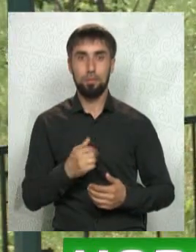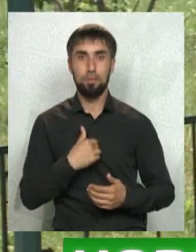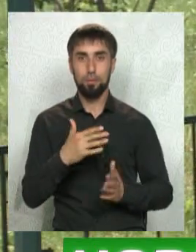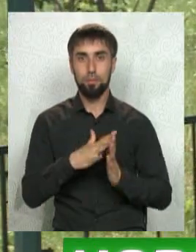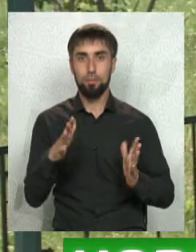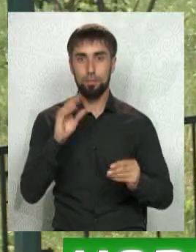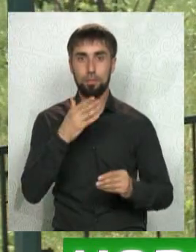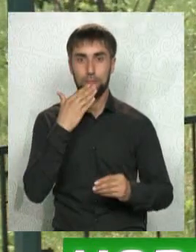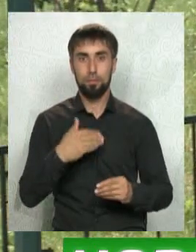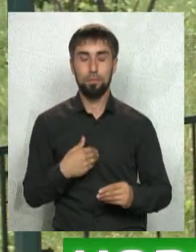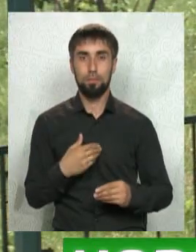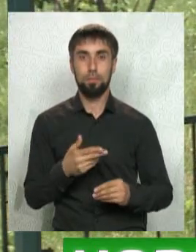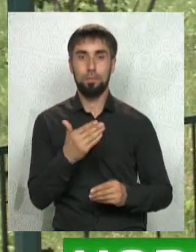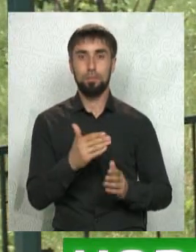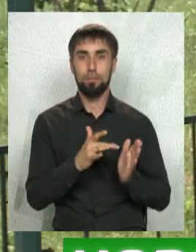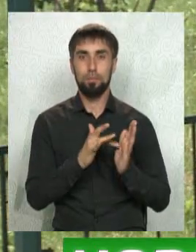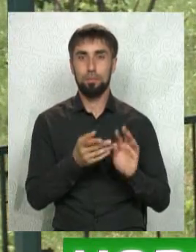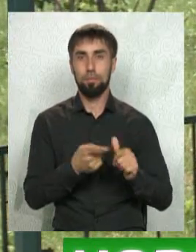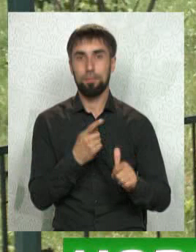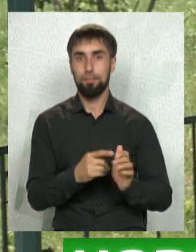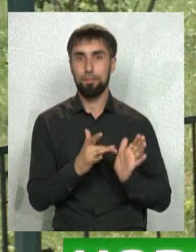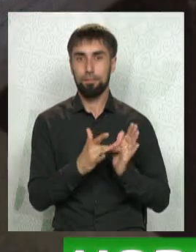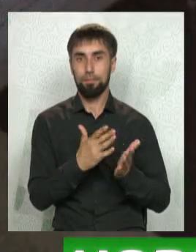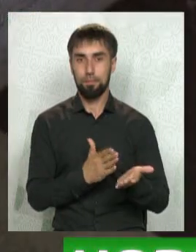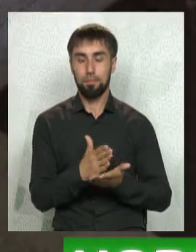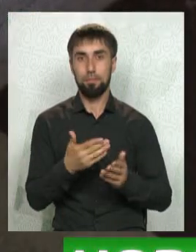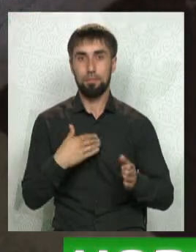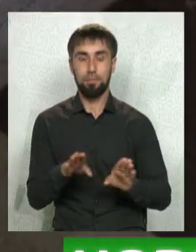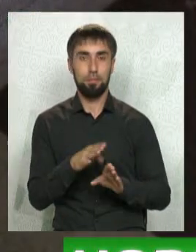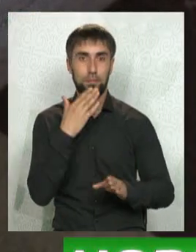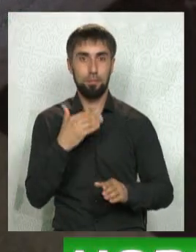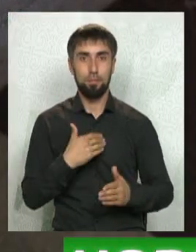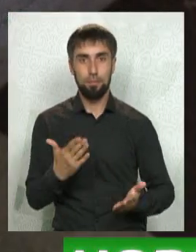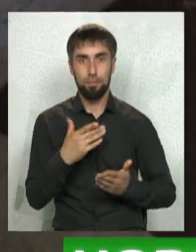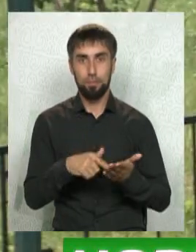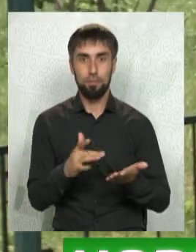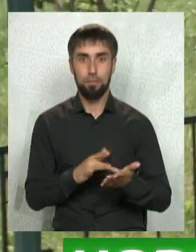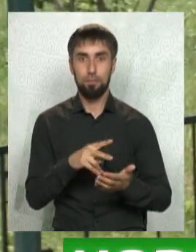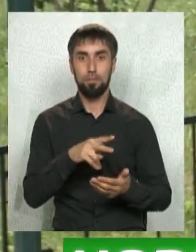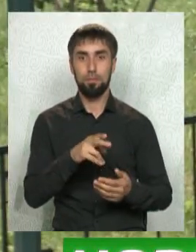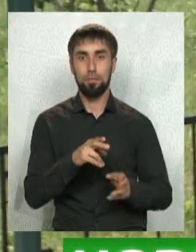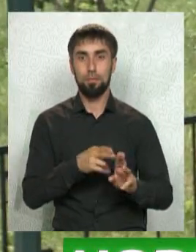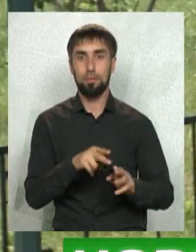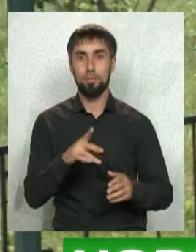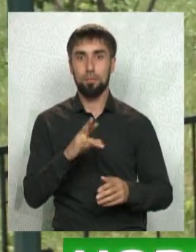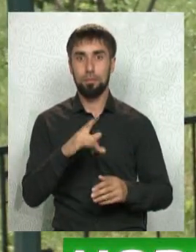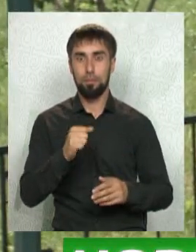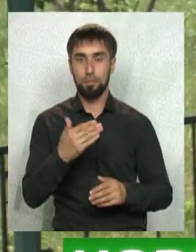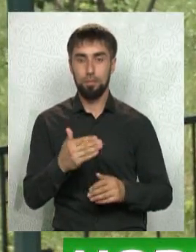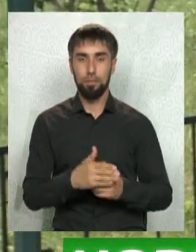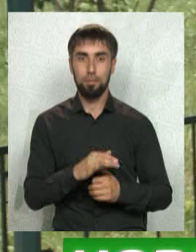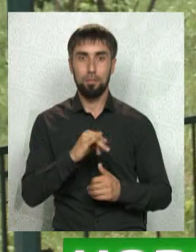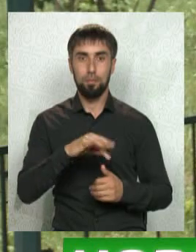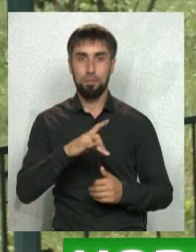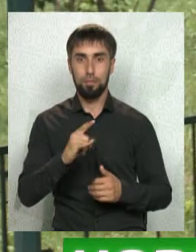больше жанр путешествия, там приключения. Как я люблю читать книги. Книга – это «Лис Улис». Это книга о